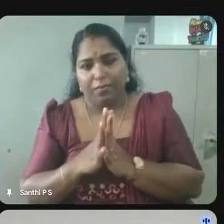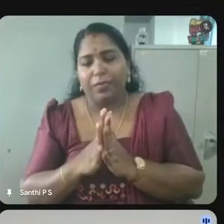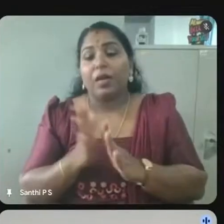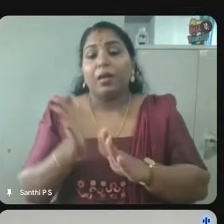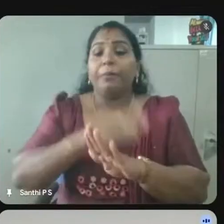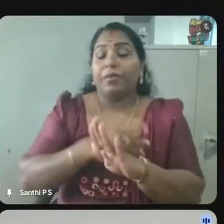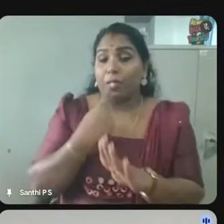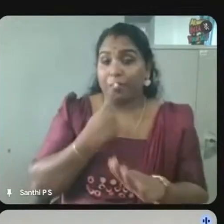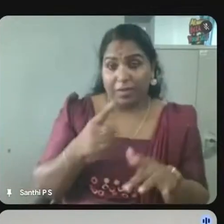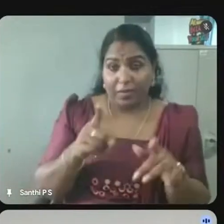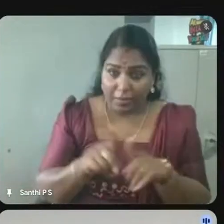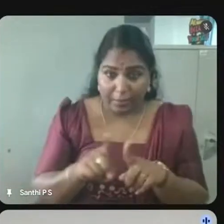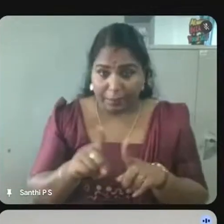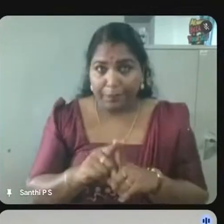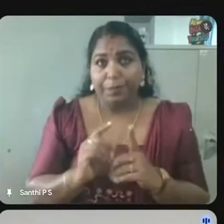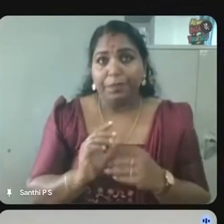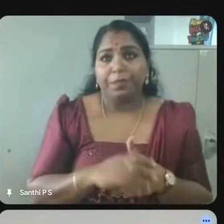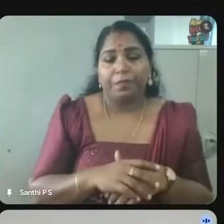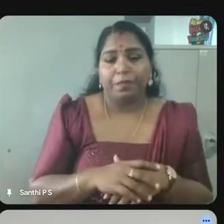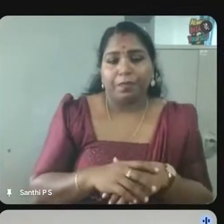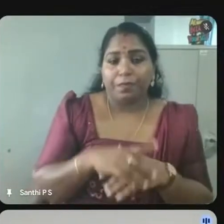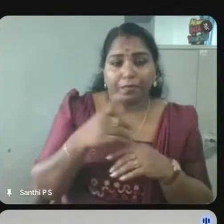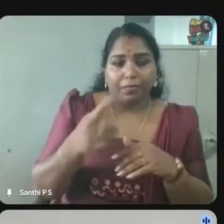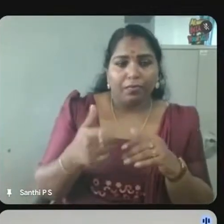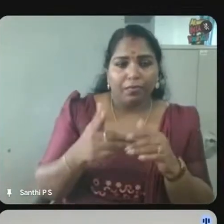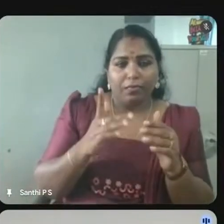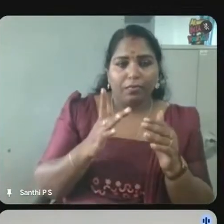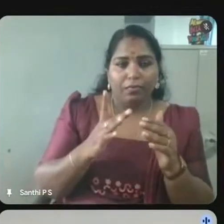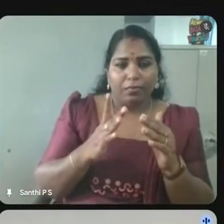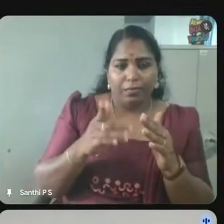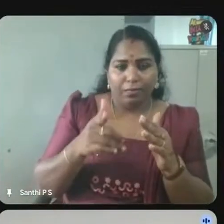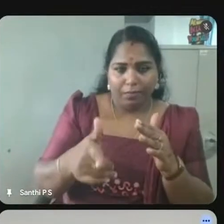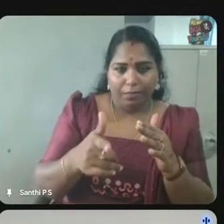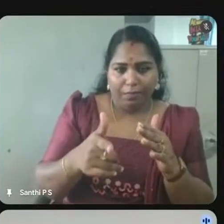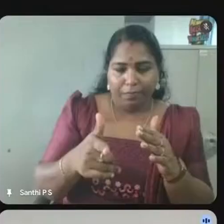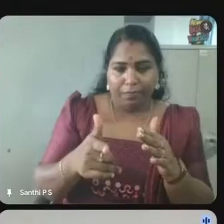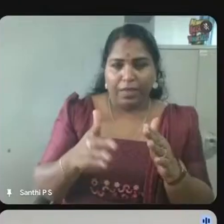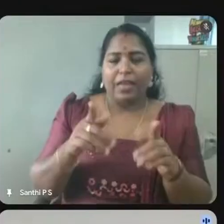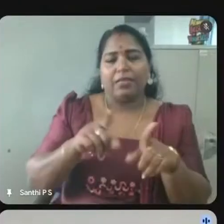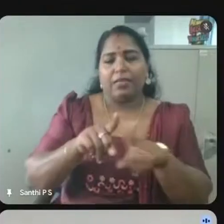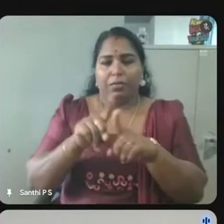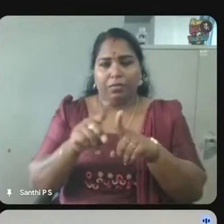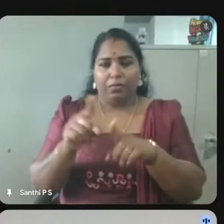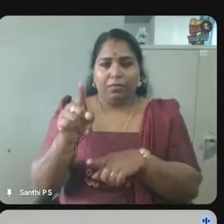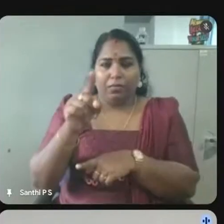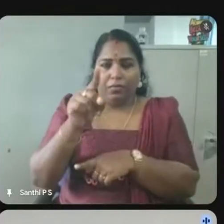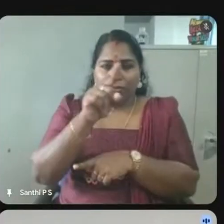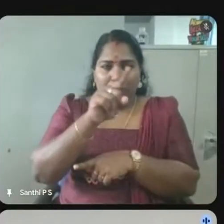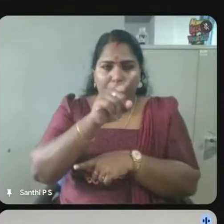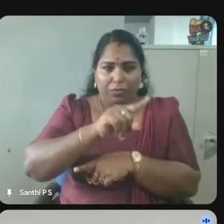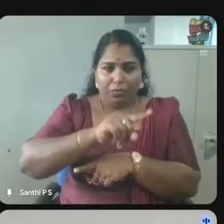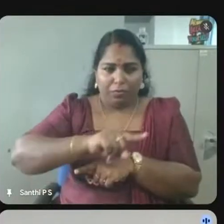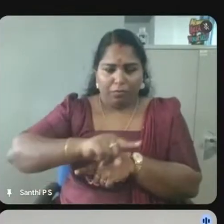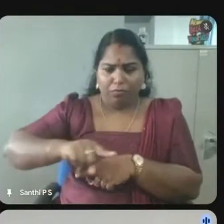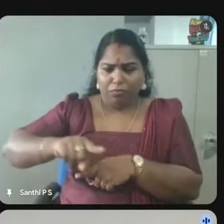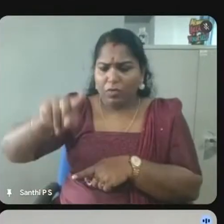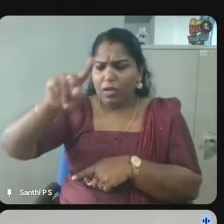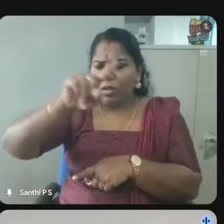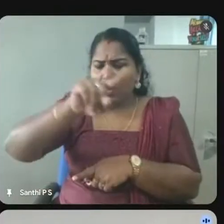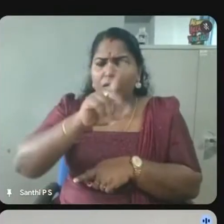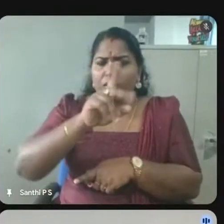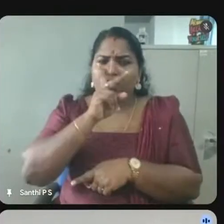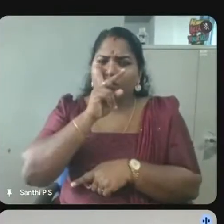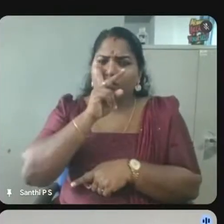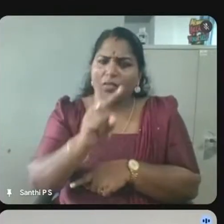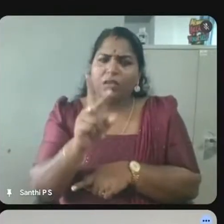നേരത്തെ കാണിച്ചതുപോലെ ഇതിൽ നടുക്കുള്ള പിക്ചർ പോലെ ചുറ്റുമുള്ളതൊന്നും കാണാതെ നടുക്ക് മാത്രം 10 ഡിഗ്രി വിഷ്വൽ ഫീൽഡ് മാത്രം കാണുന്ന